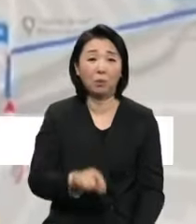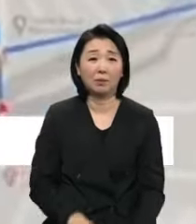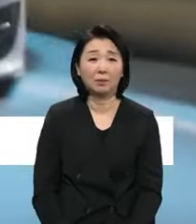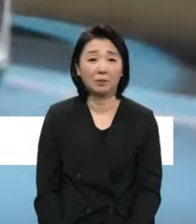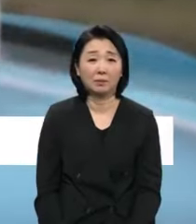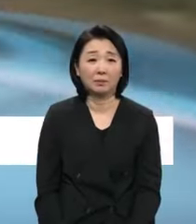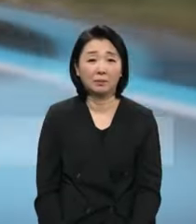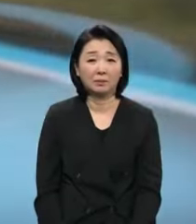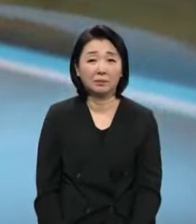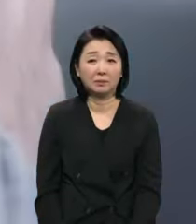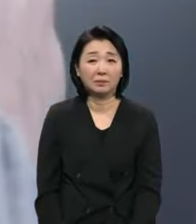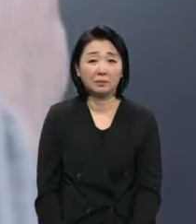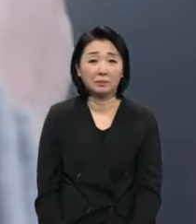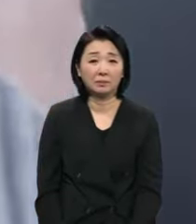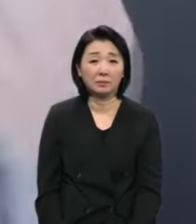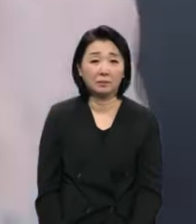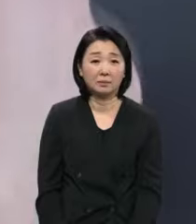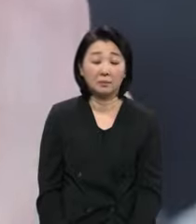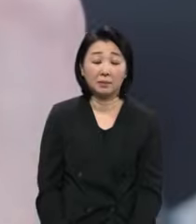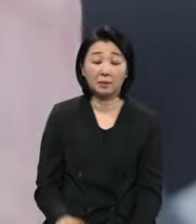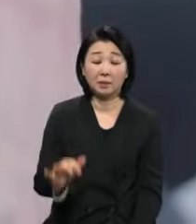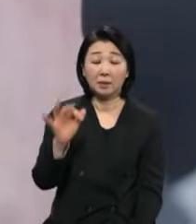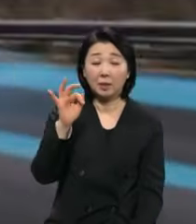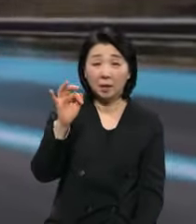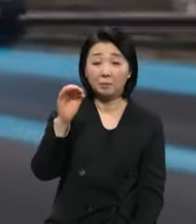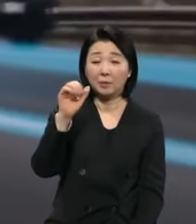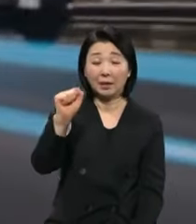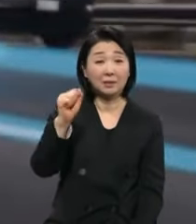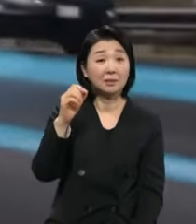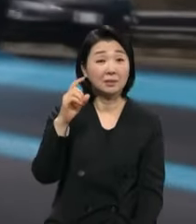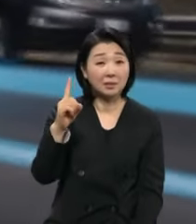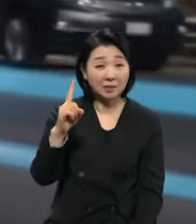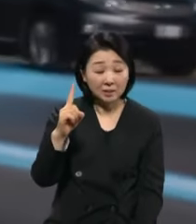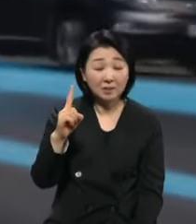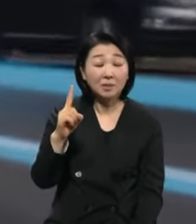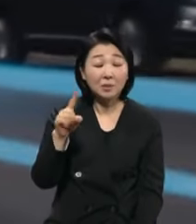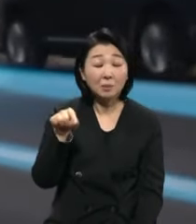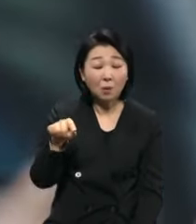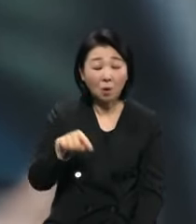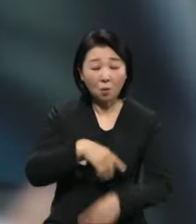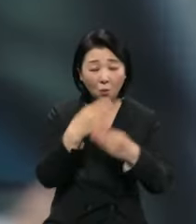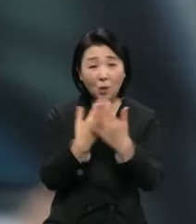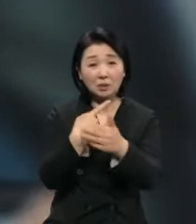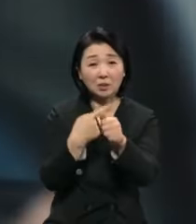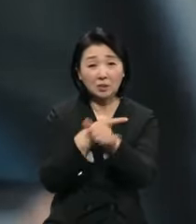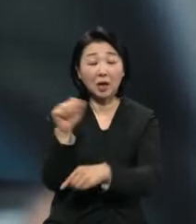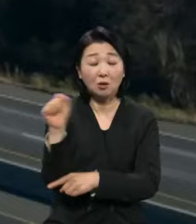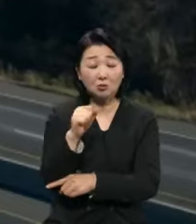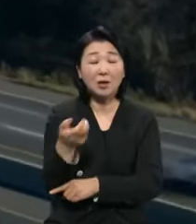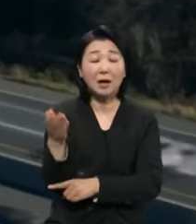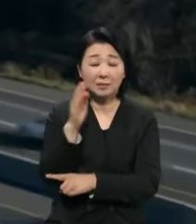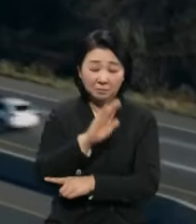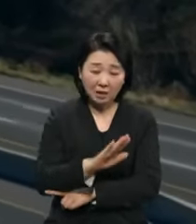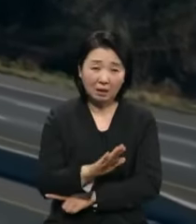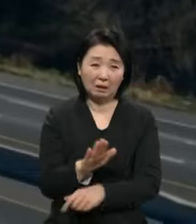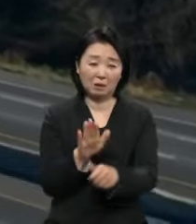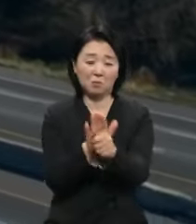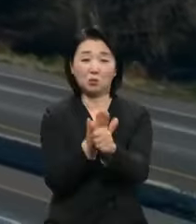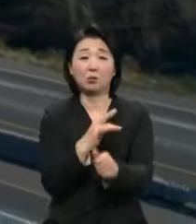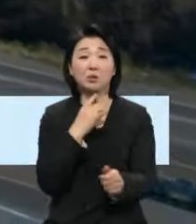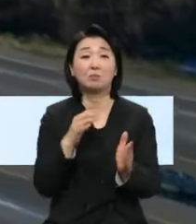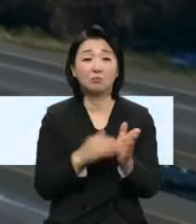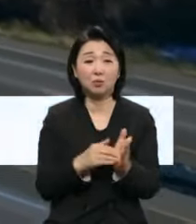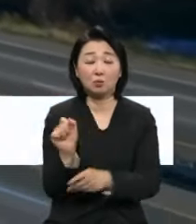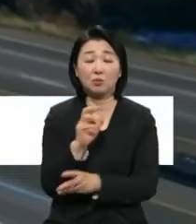that? 테슬라의 FSD는 완전 자율주행을 의미하지만 어디까지나 주행 보조 장치입니다. 사실상